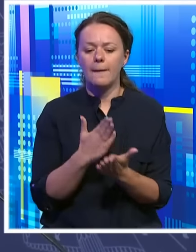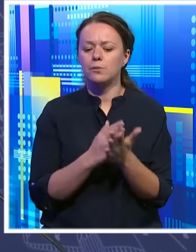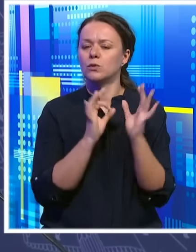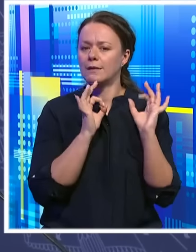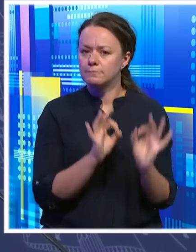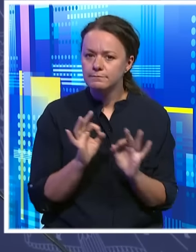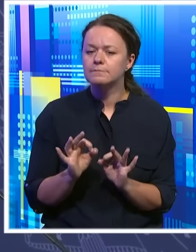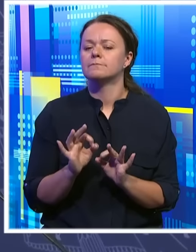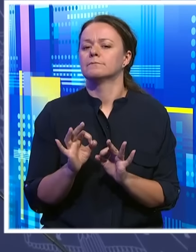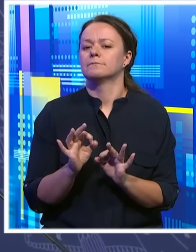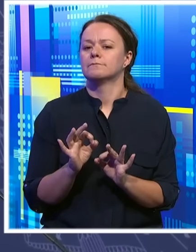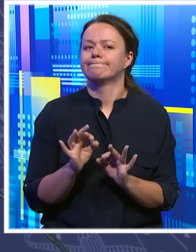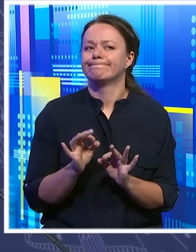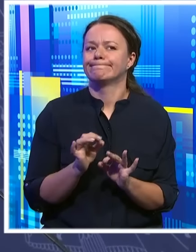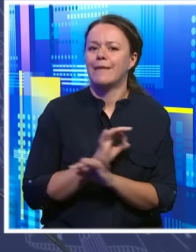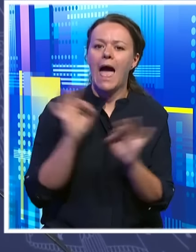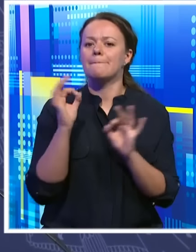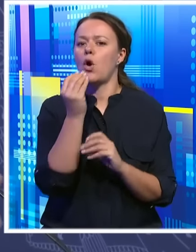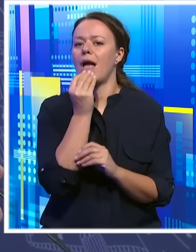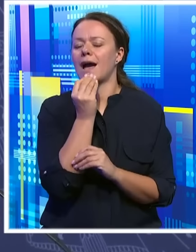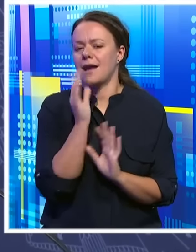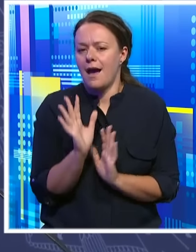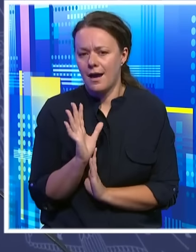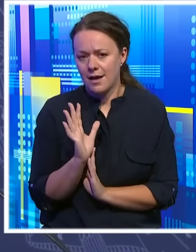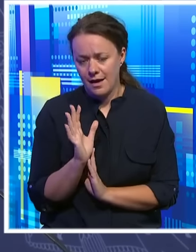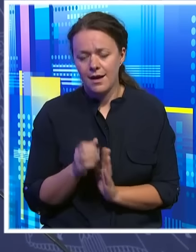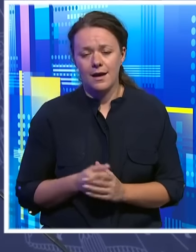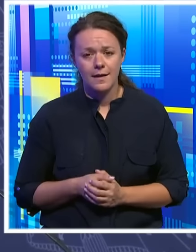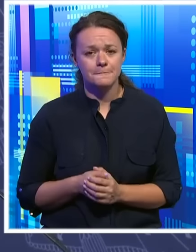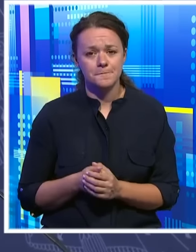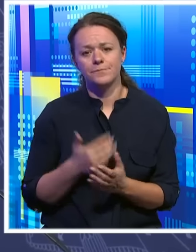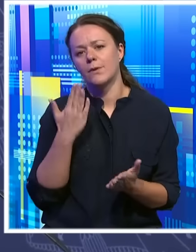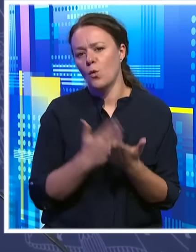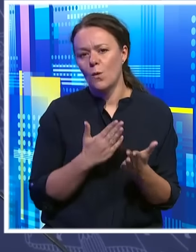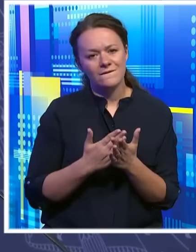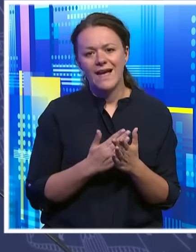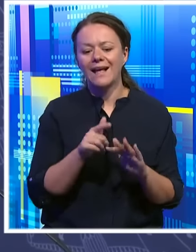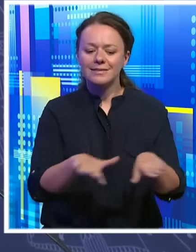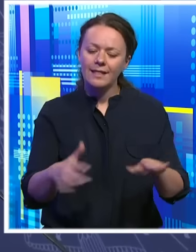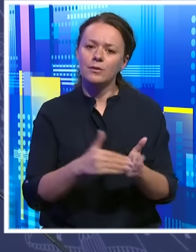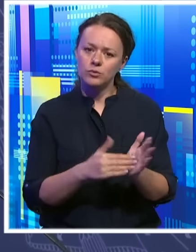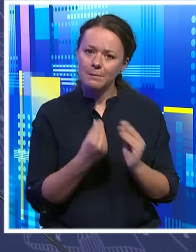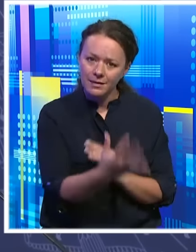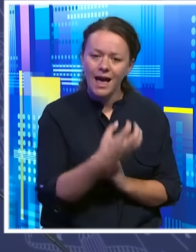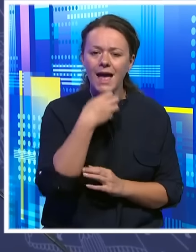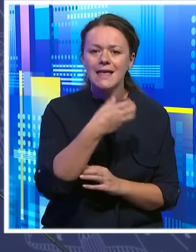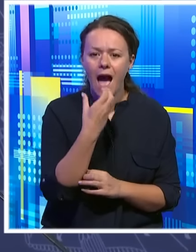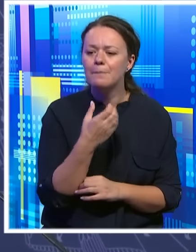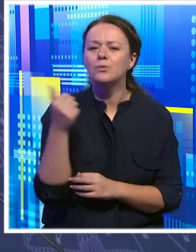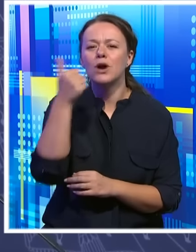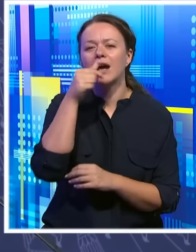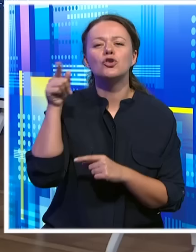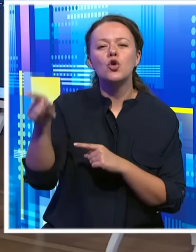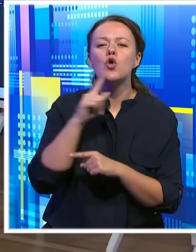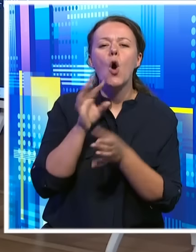sigurnija, najbolja moguća hrana, uvijek je potrebno jabuku ponuditi detetu i ovo što već kažu nutricionisti koji su